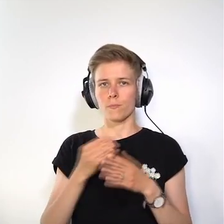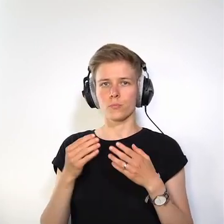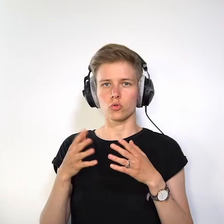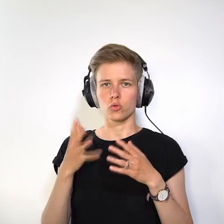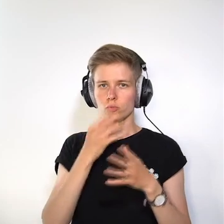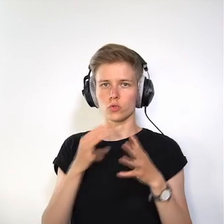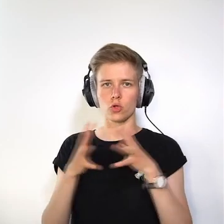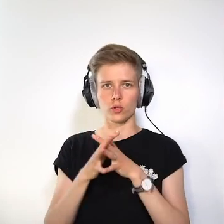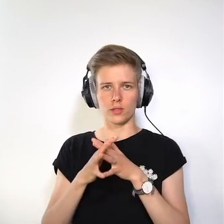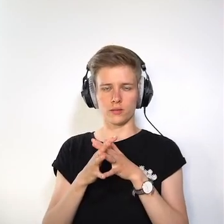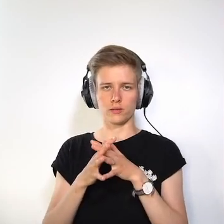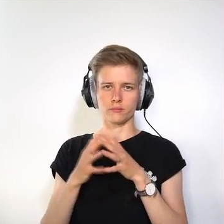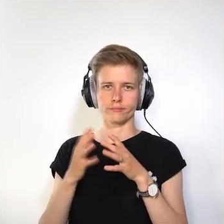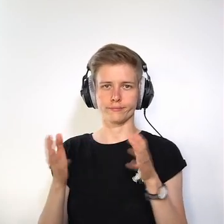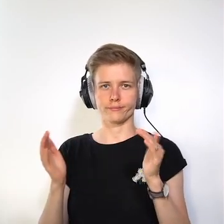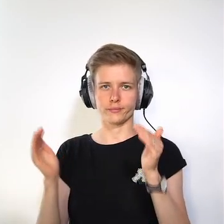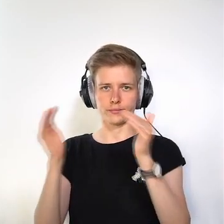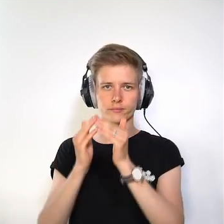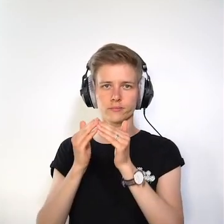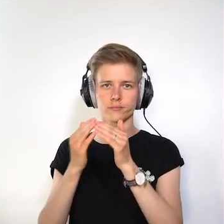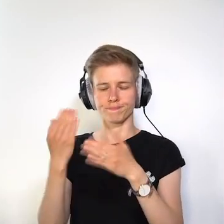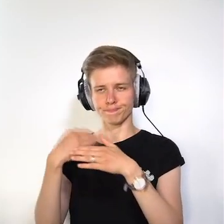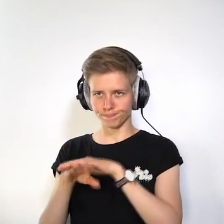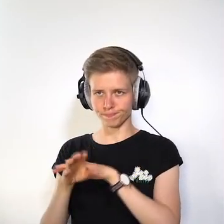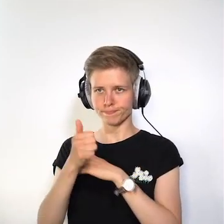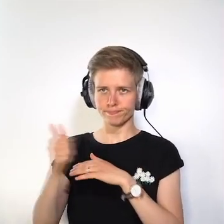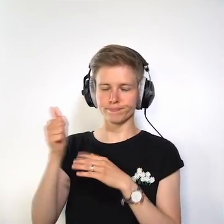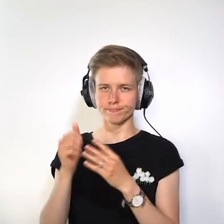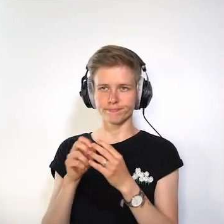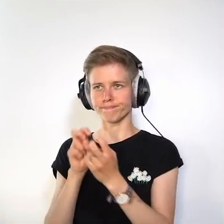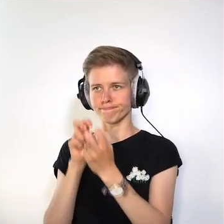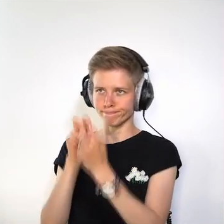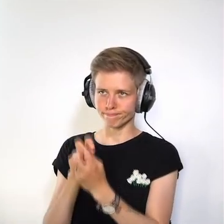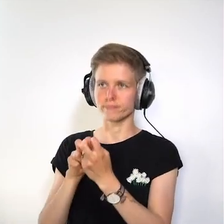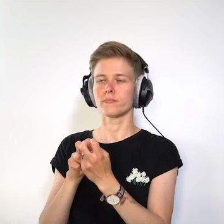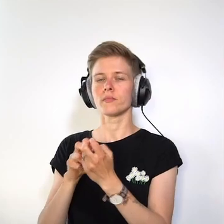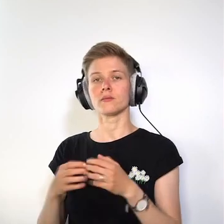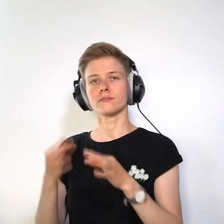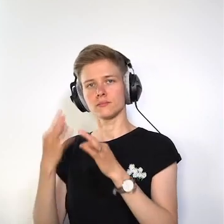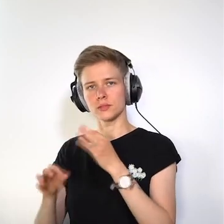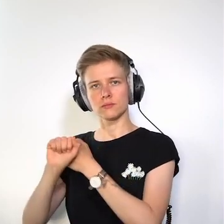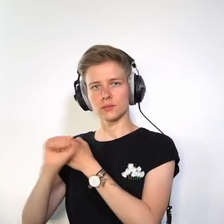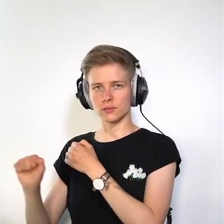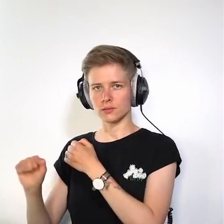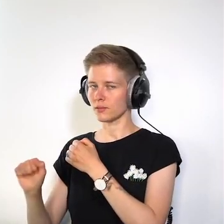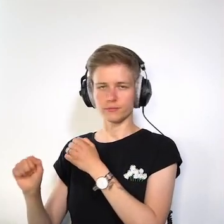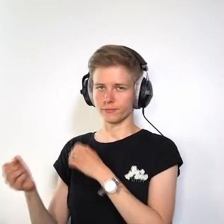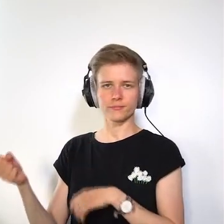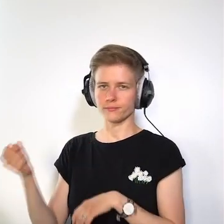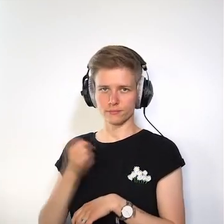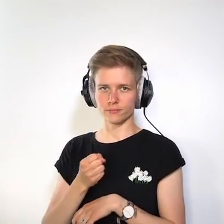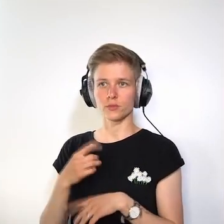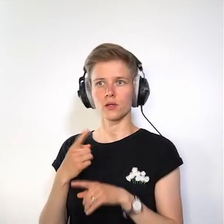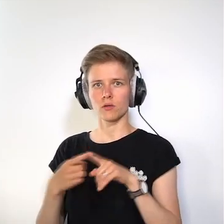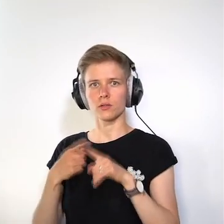Keltikarops-Järvisen vastaanotolle ja sillä tavalla saatettiin vielä estää ja oli hyvin just tämmöisen kristilliseen näkemykseen perustuva niin kuin invaasio tulossa